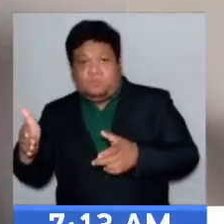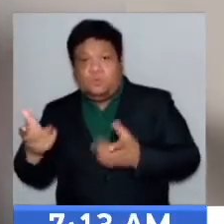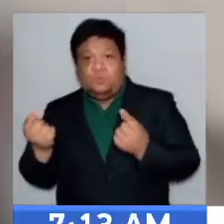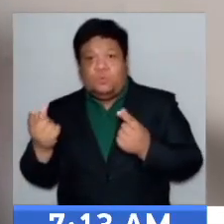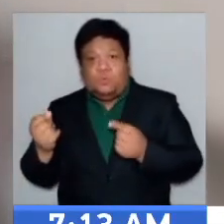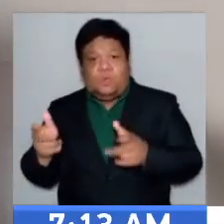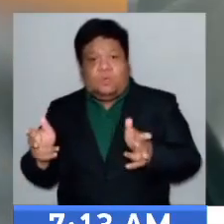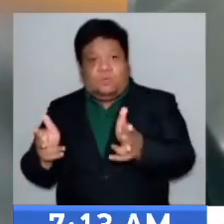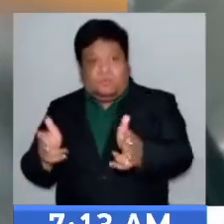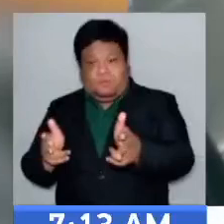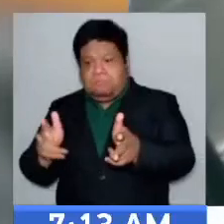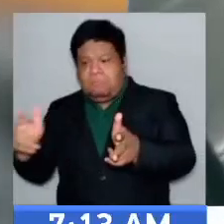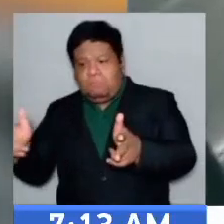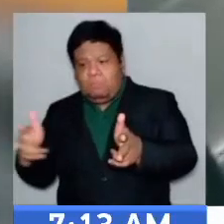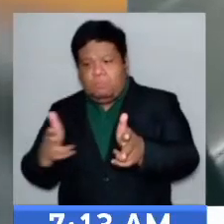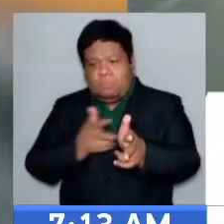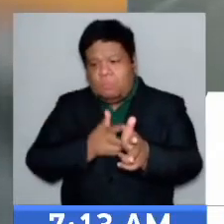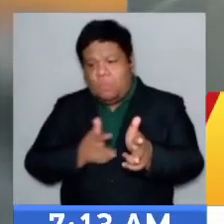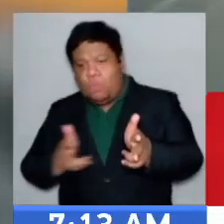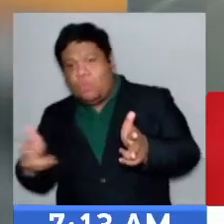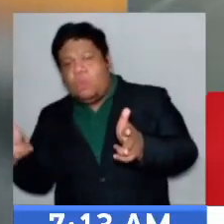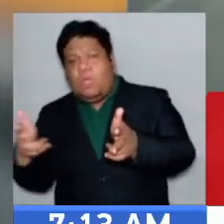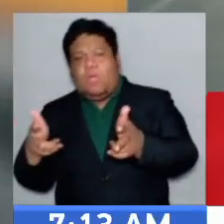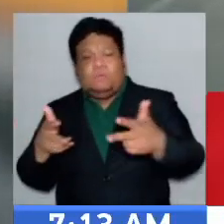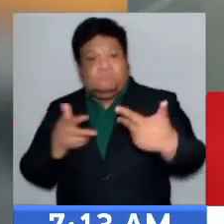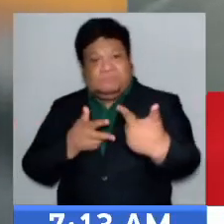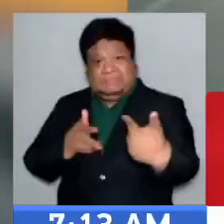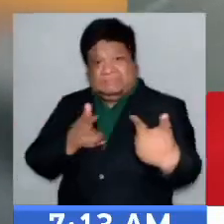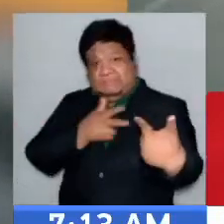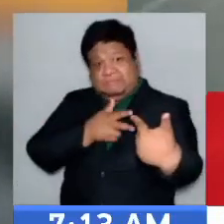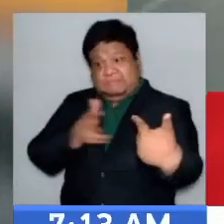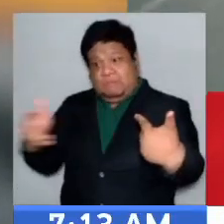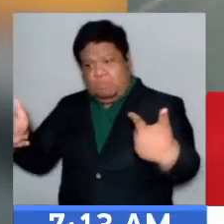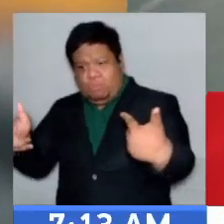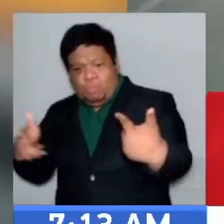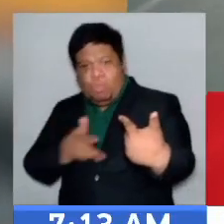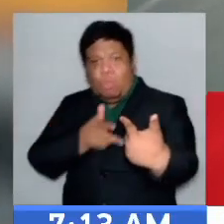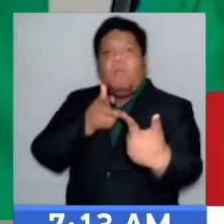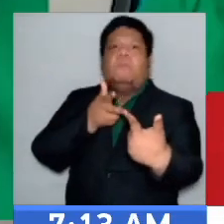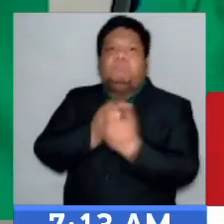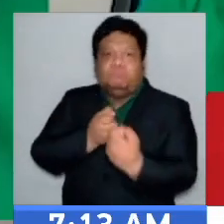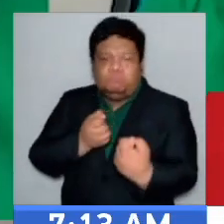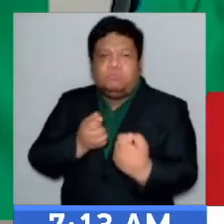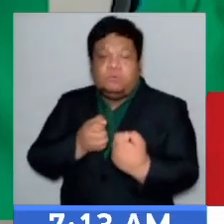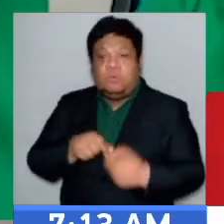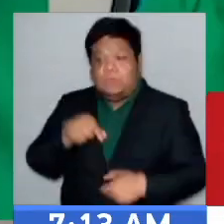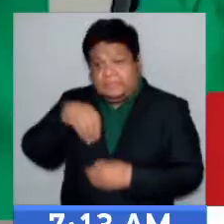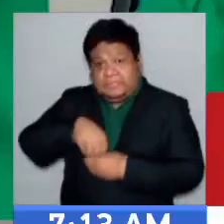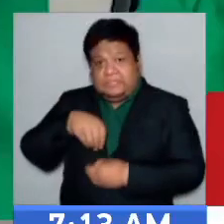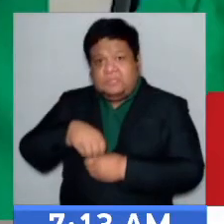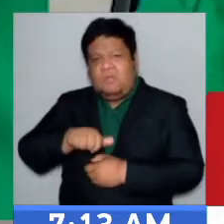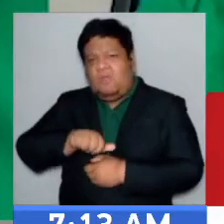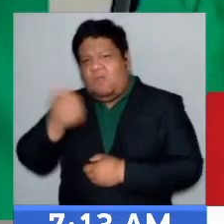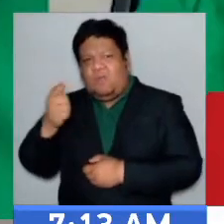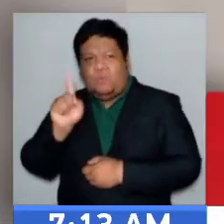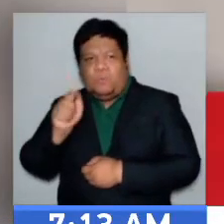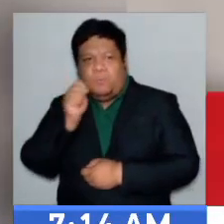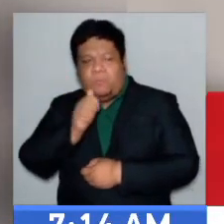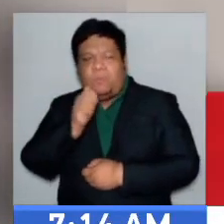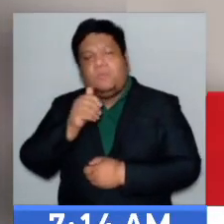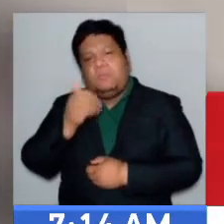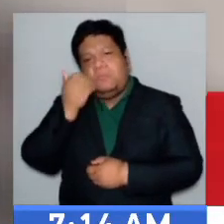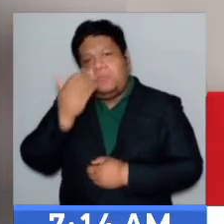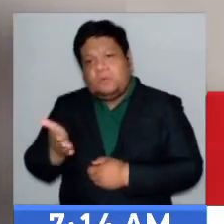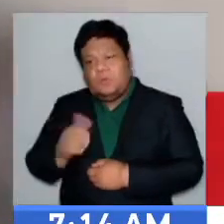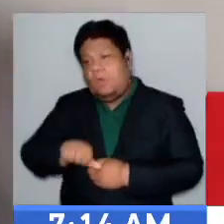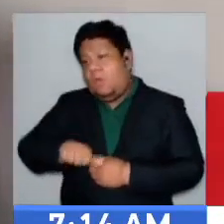head-on collision. Namatay rin ang isa pang sakay ng tricycle na si Susan Latam. Sugatan naman ang dalawa pang pasahero. Magsasampa